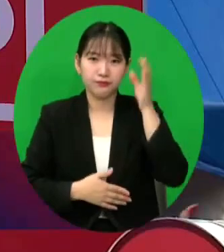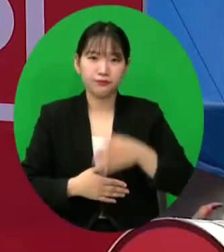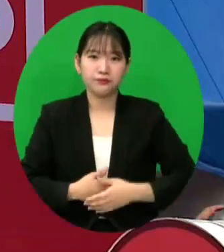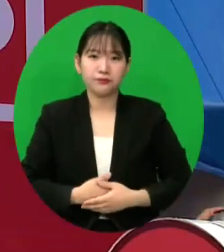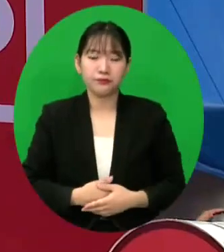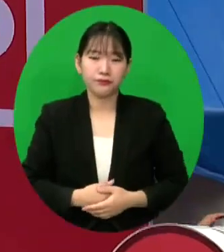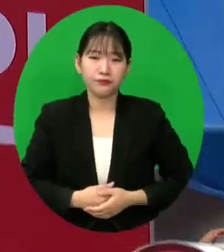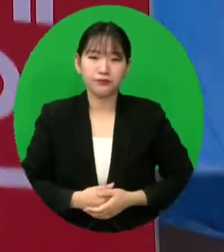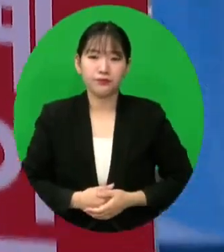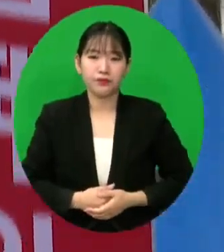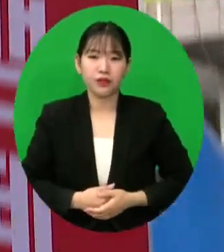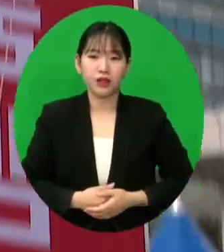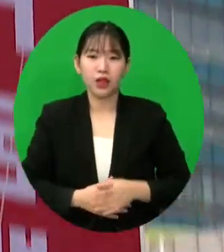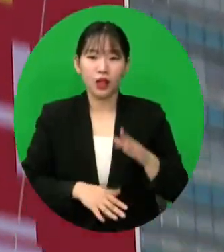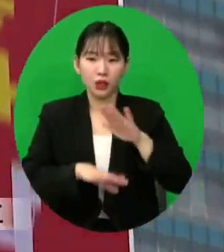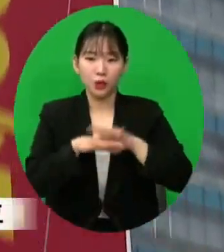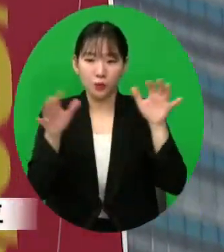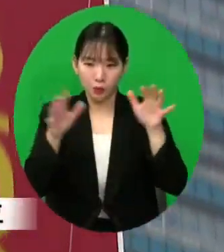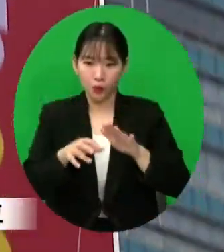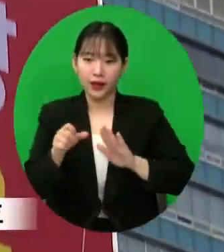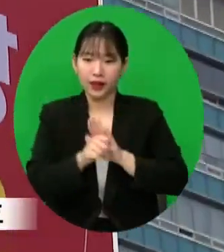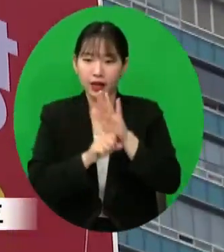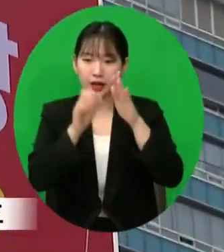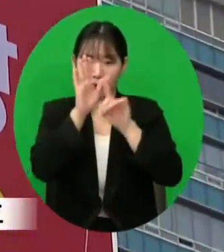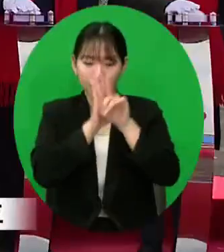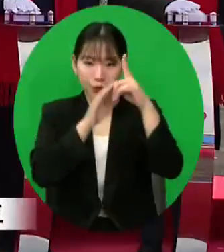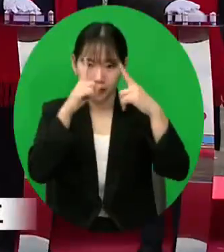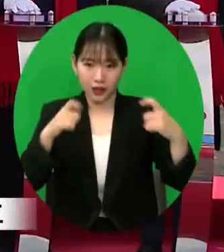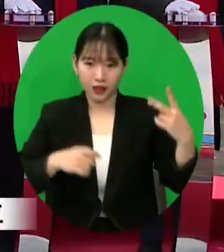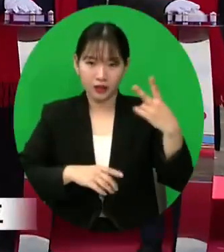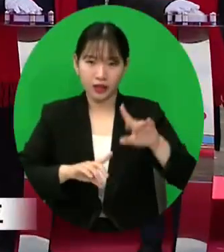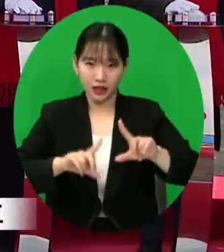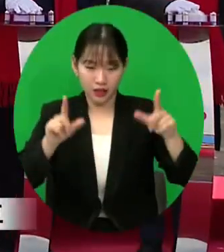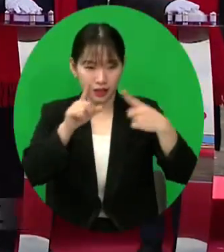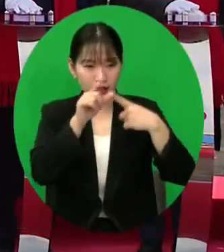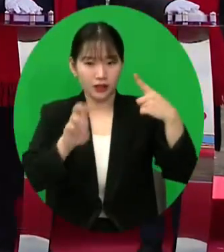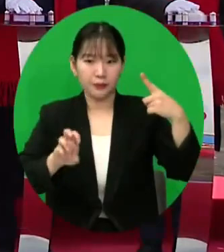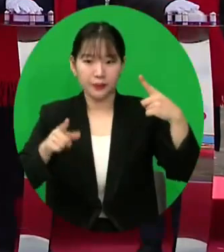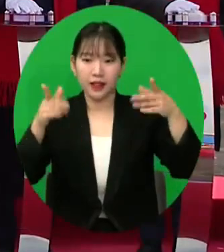생각합니다. 손모아 사랑의 온도탑이 2024년 1월